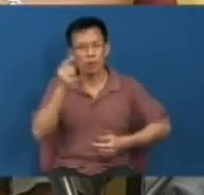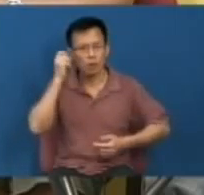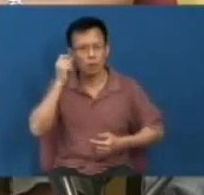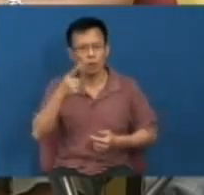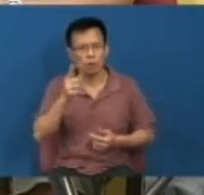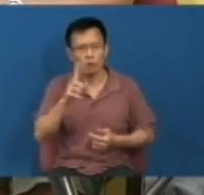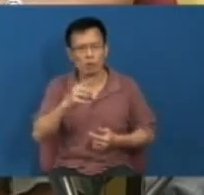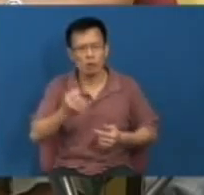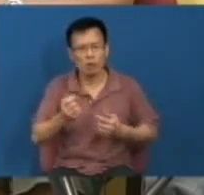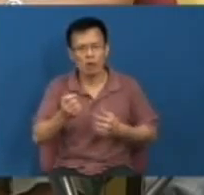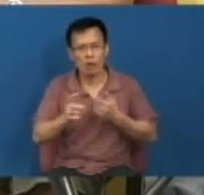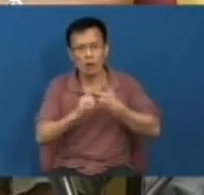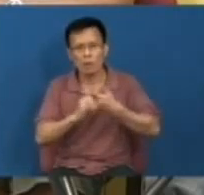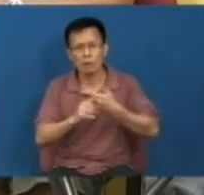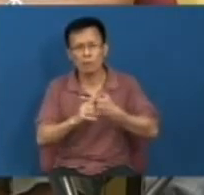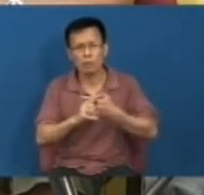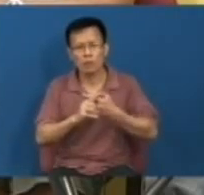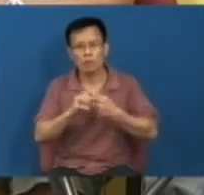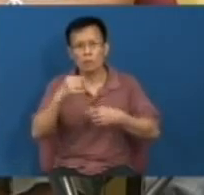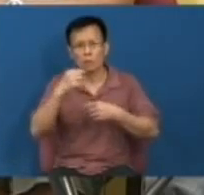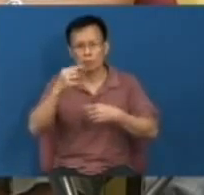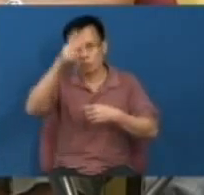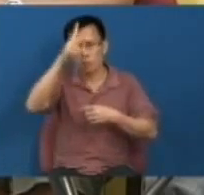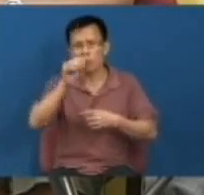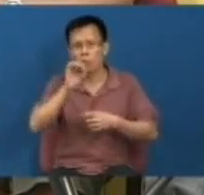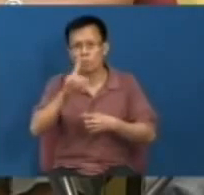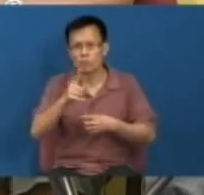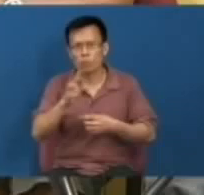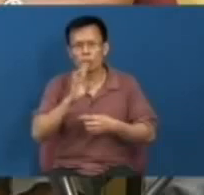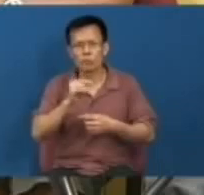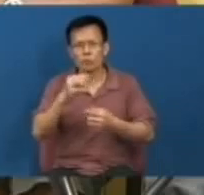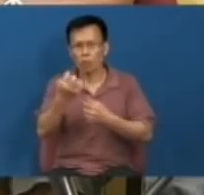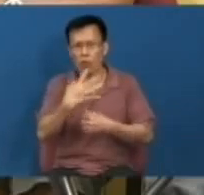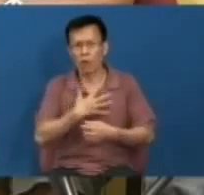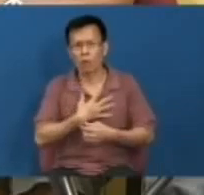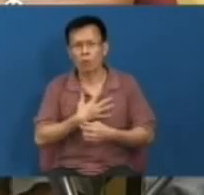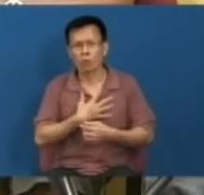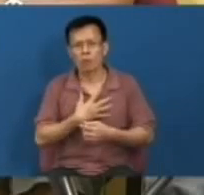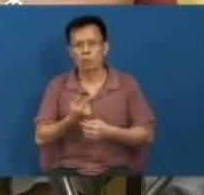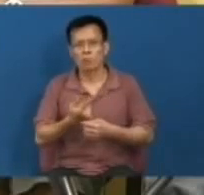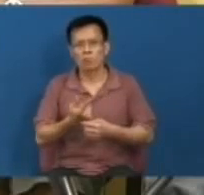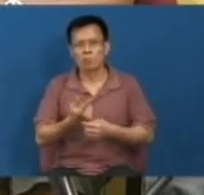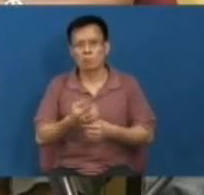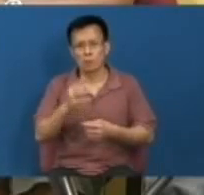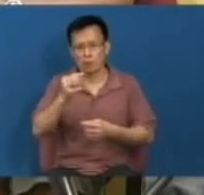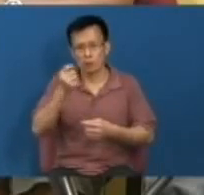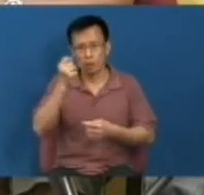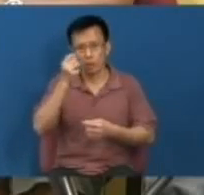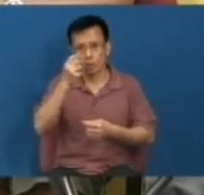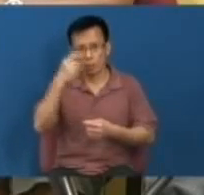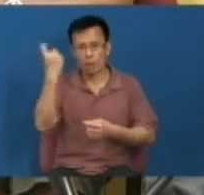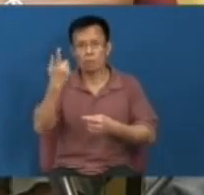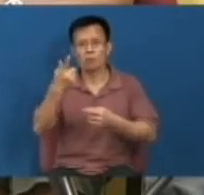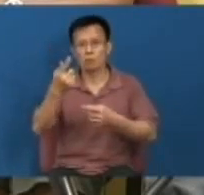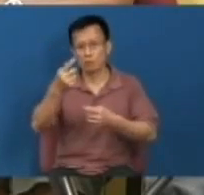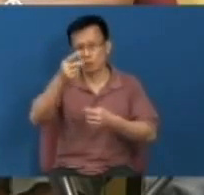講你嘅咩説話咩意思先？咁你唔失你我女一路喺度長大都冇危險，你突然間你市政市建局收樓，你就